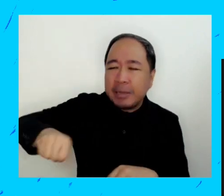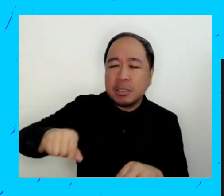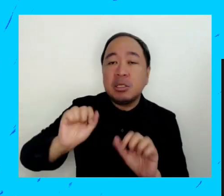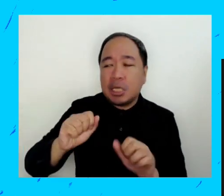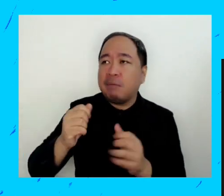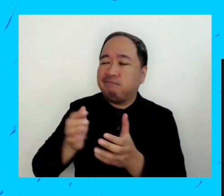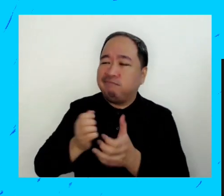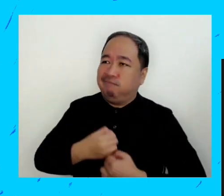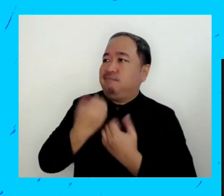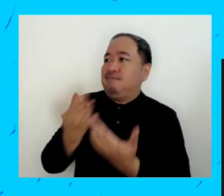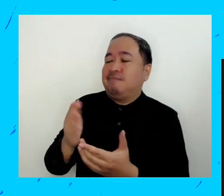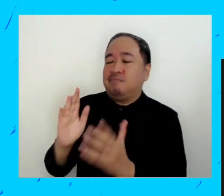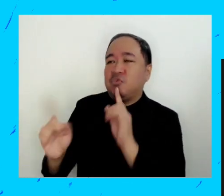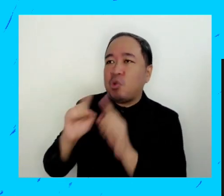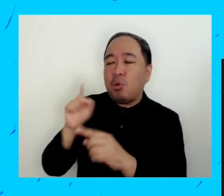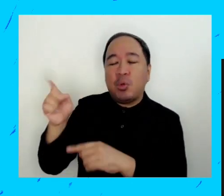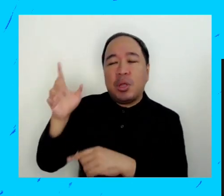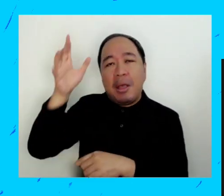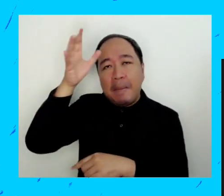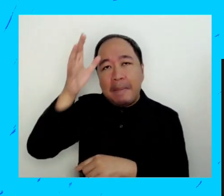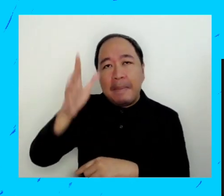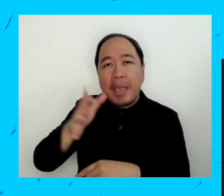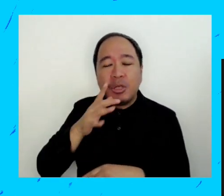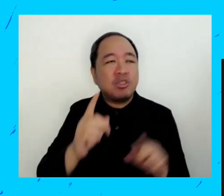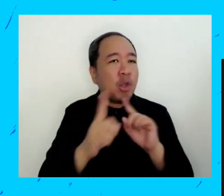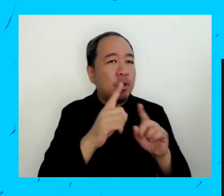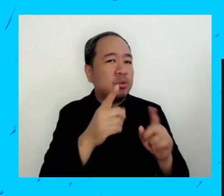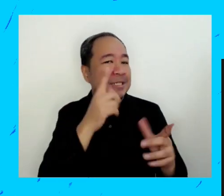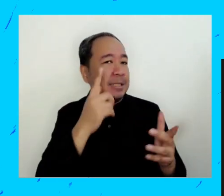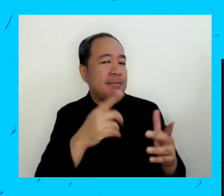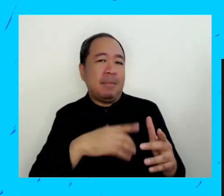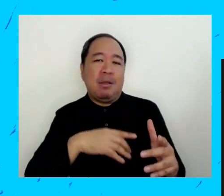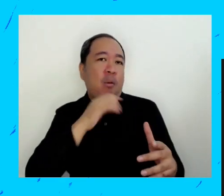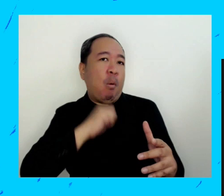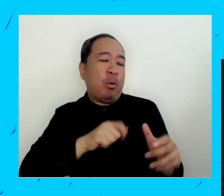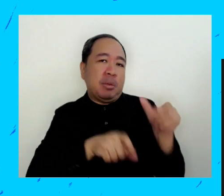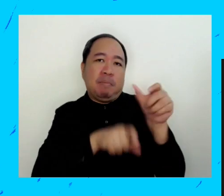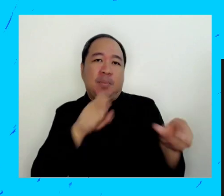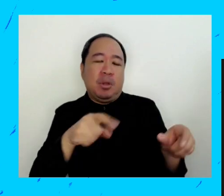parents, aux personnes plus âgées, ce qu'ils ont appris et